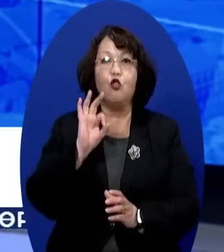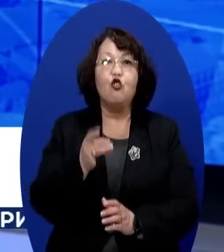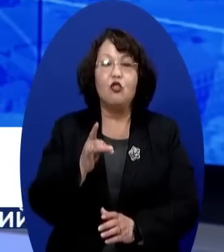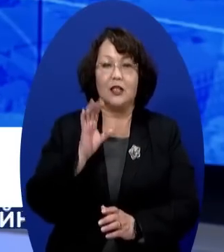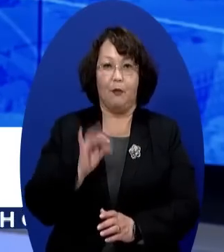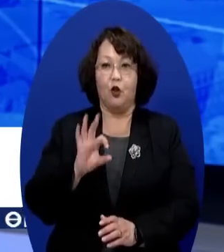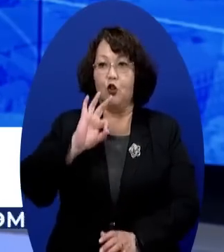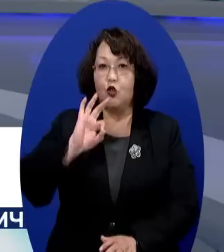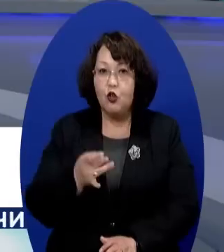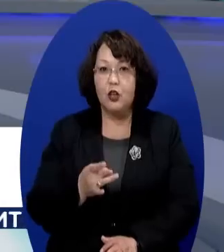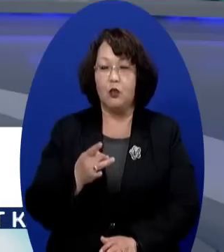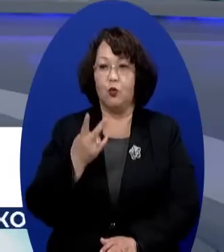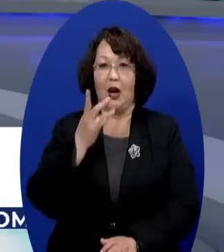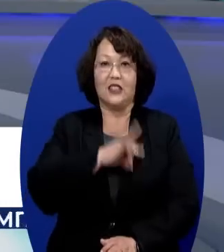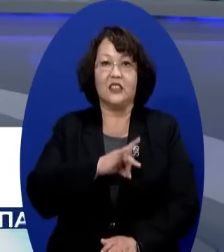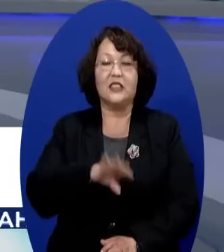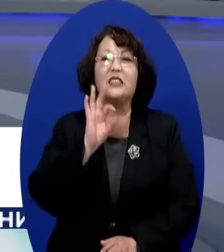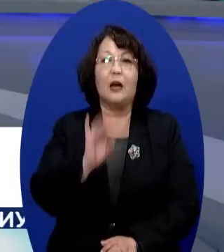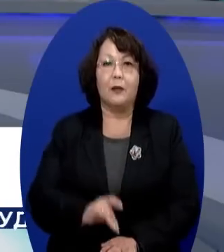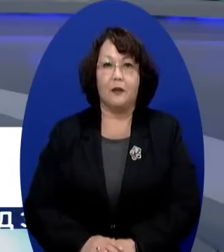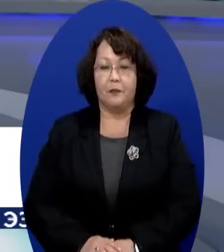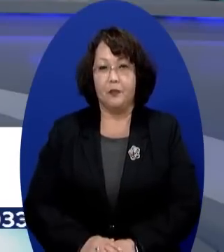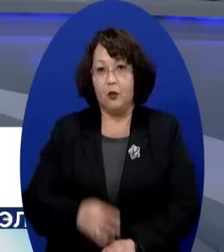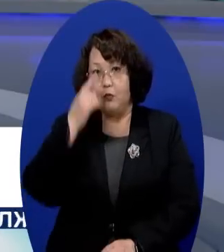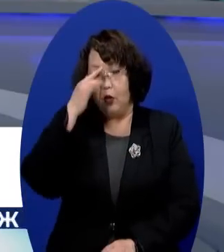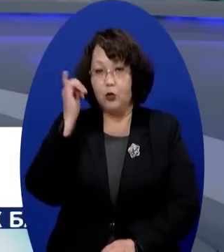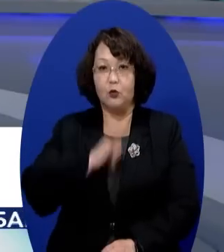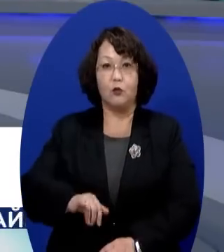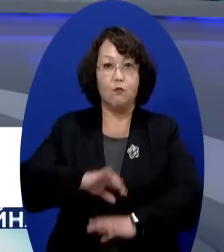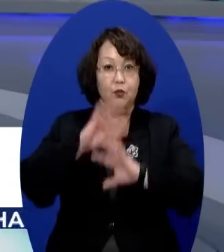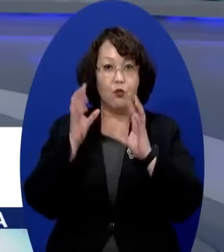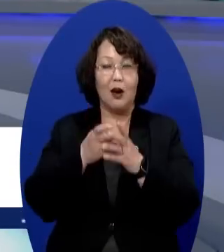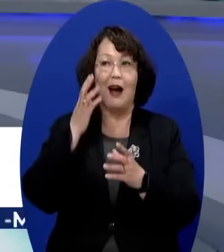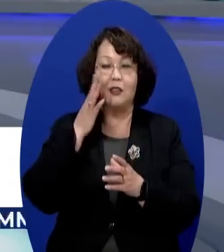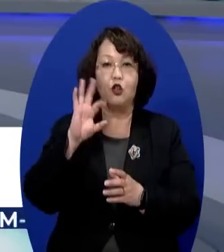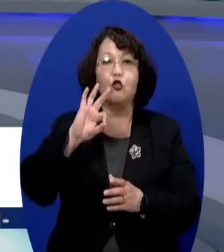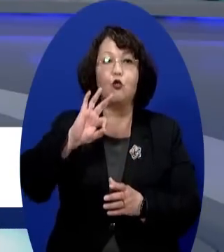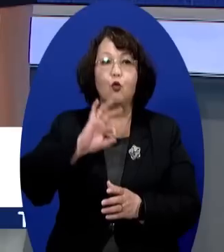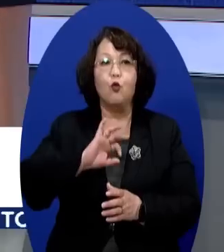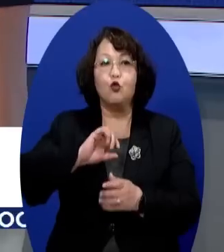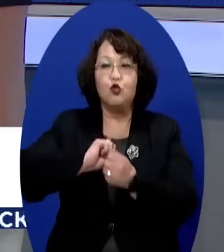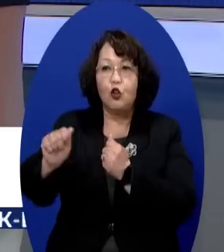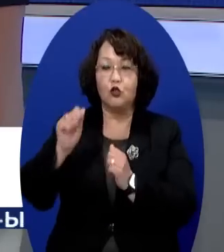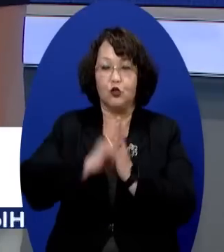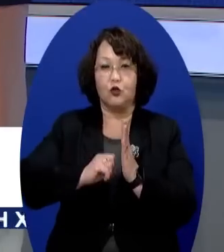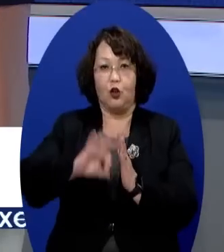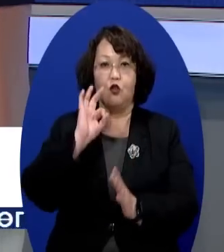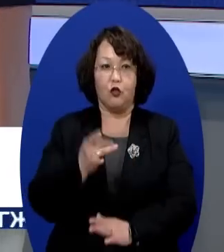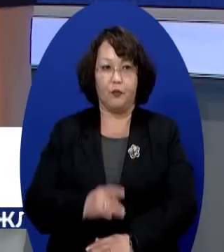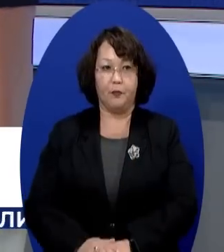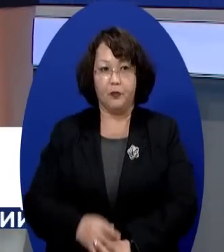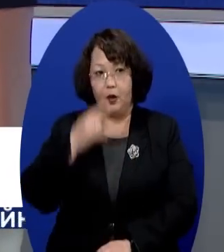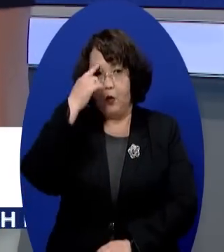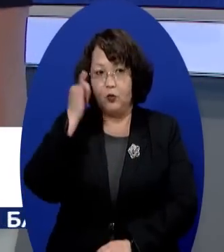өрийн өгөөж хэр байгаа вэ? Тэгэхээр Монгол улсын нийт гадаад өр ямар байгаа мэдээллийг тэгвэл харцгаая. За Монгол улсын хэмжээнд бол